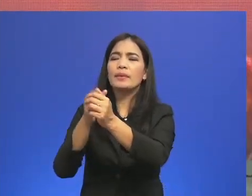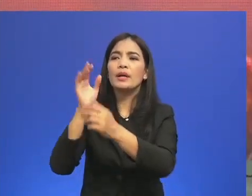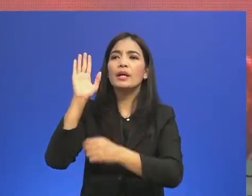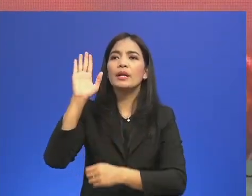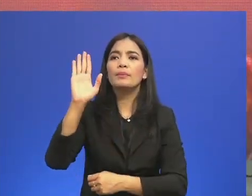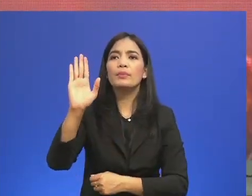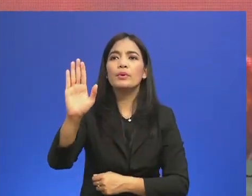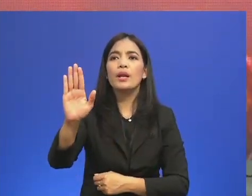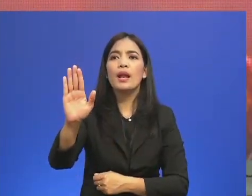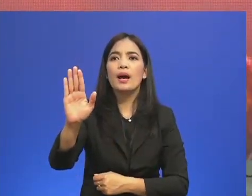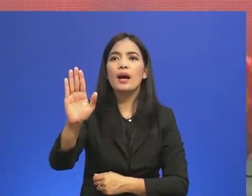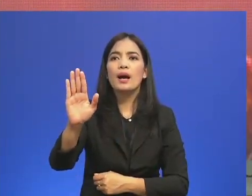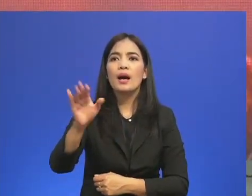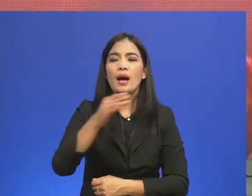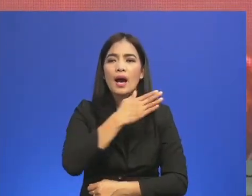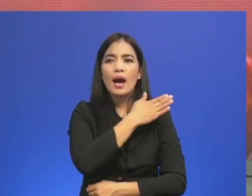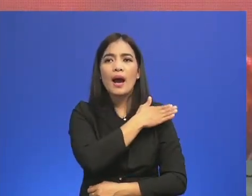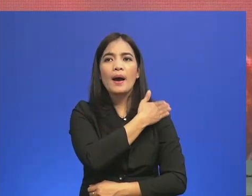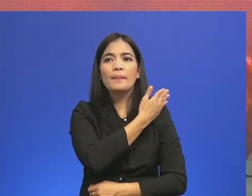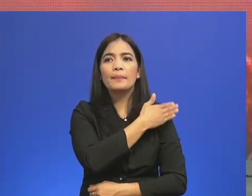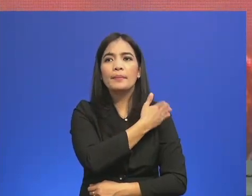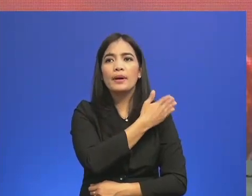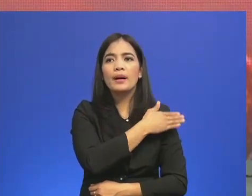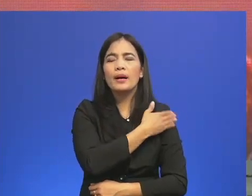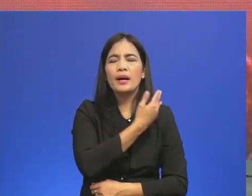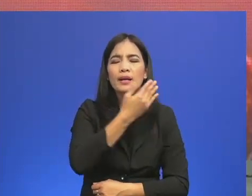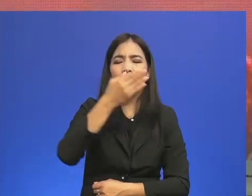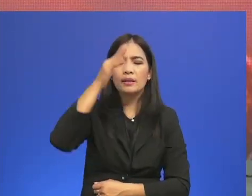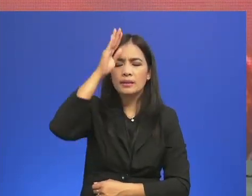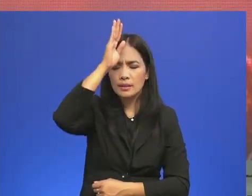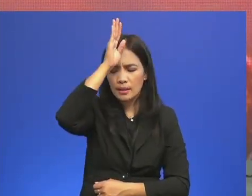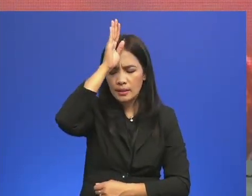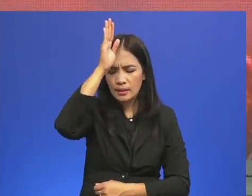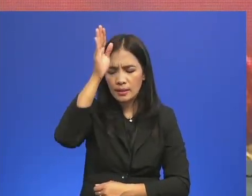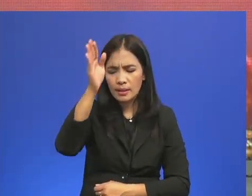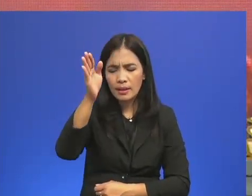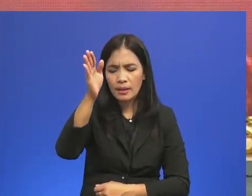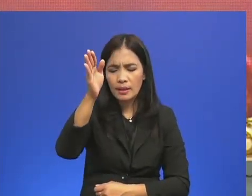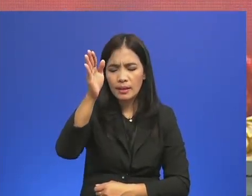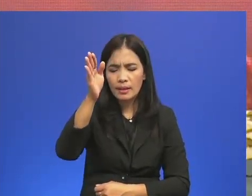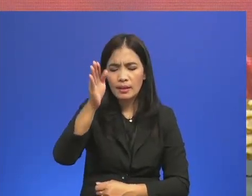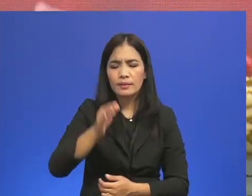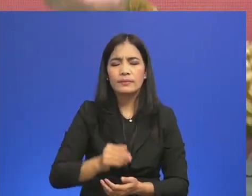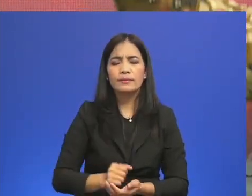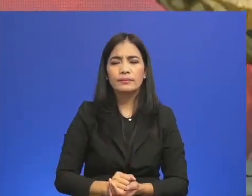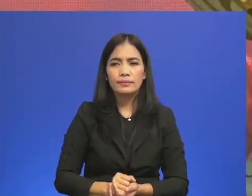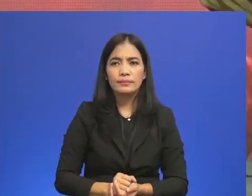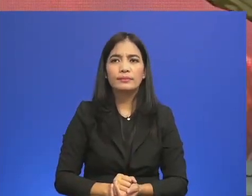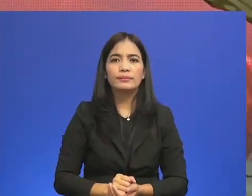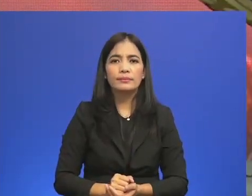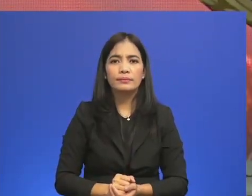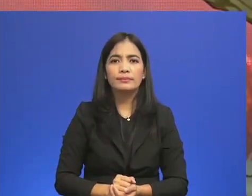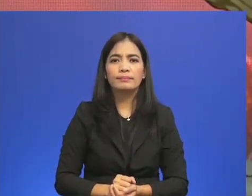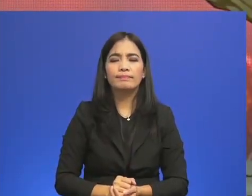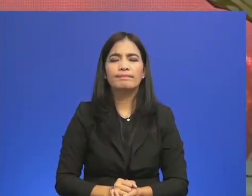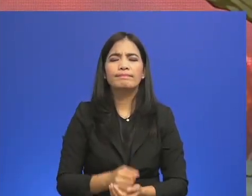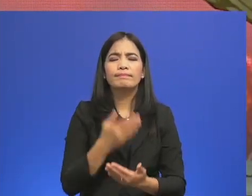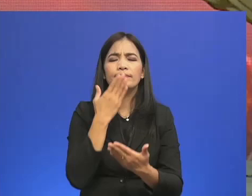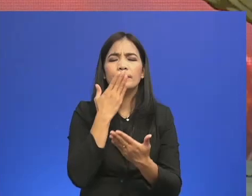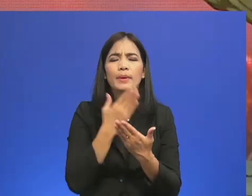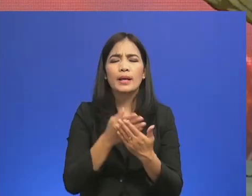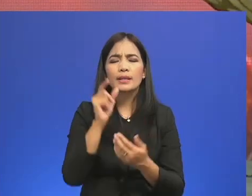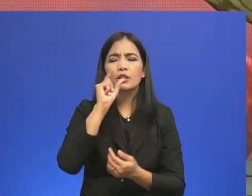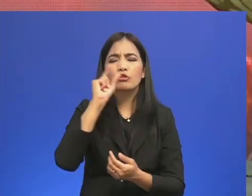iring berpulangnya hamba yang setia. Terima kasih